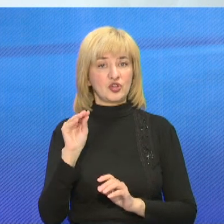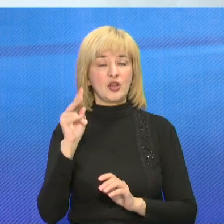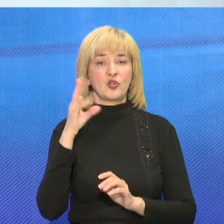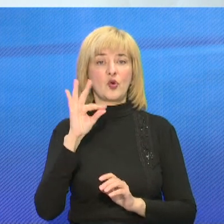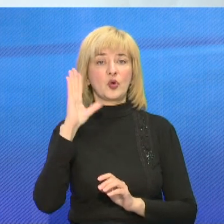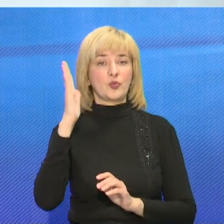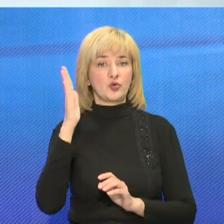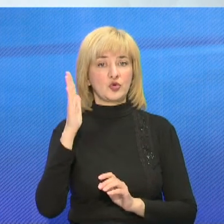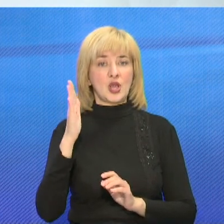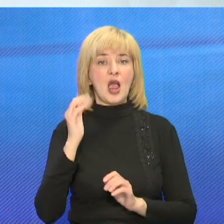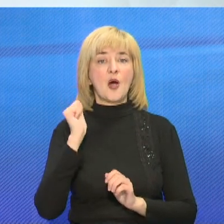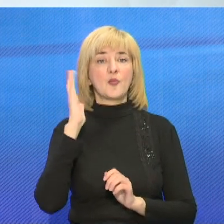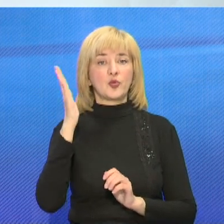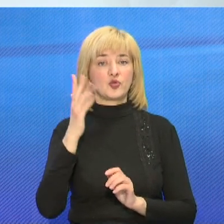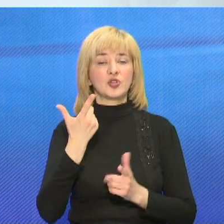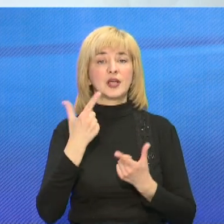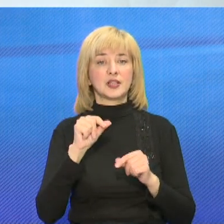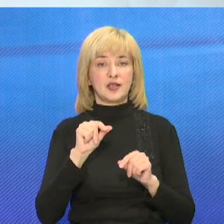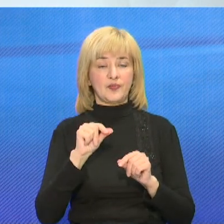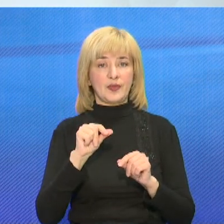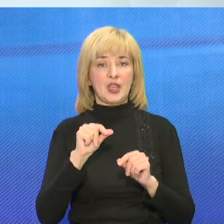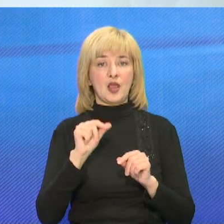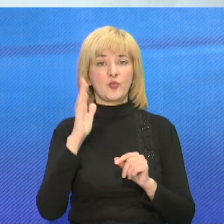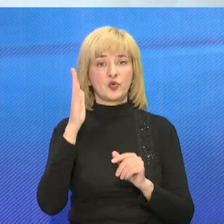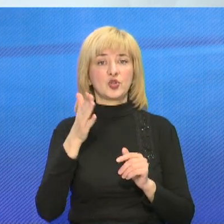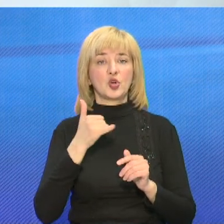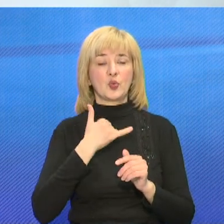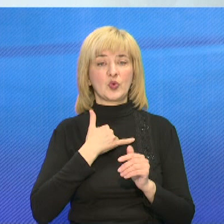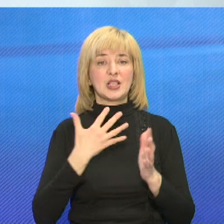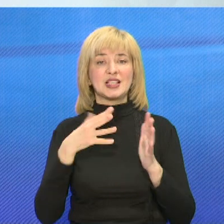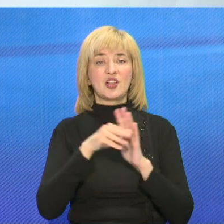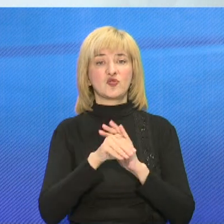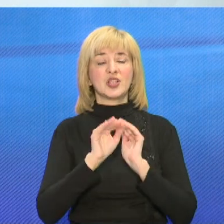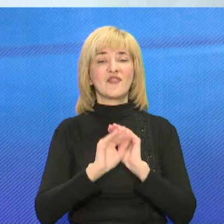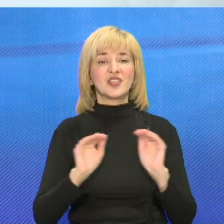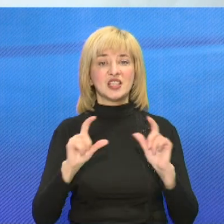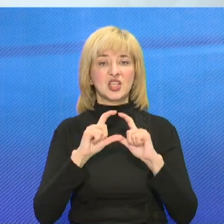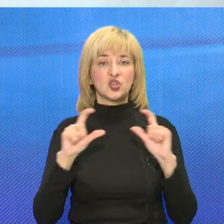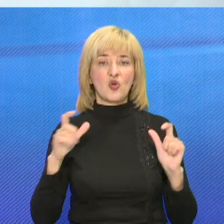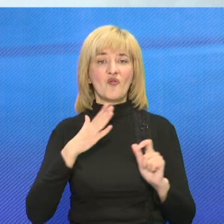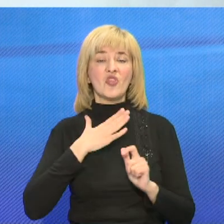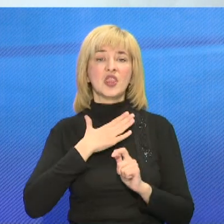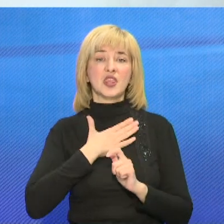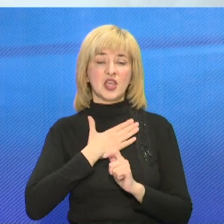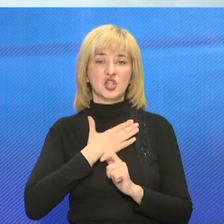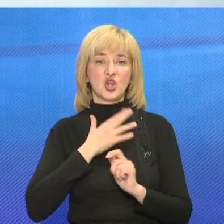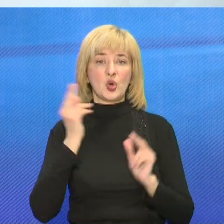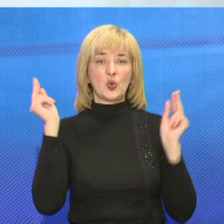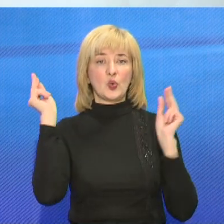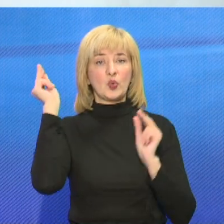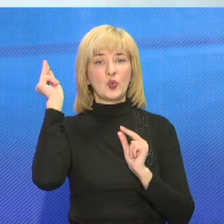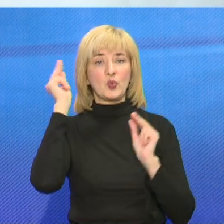А будущее где заложено? Будущее заложено у нас в наших детских школах, в наших